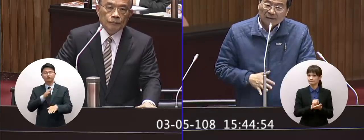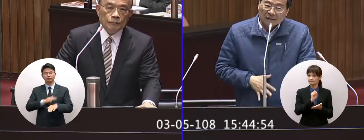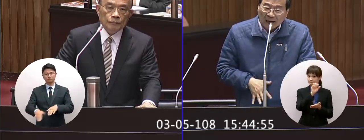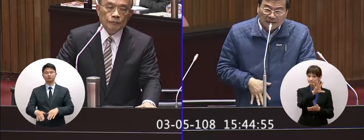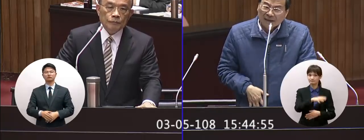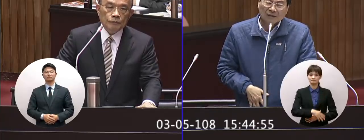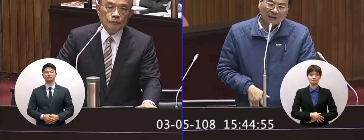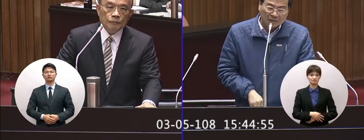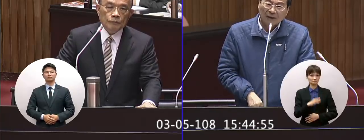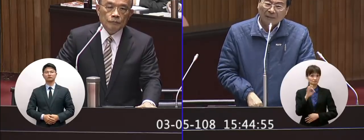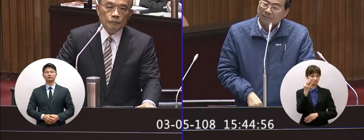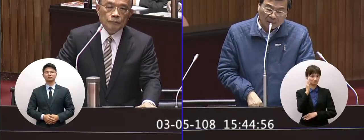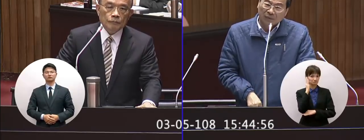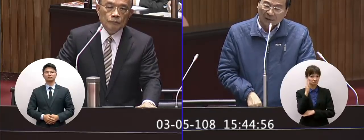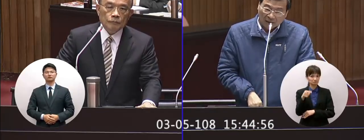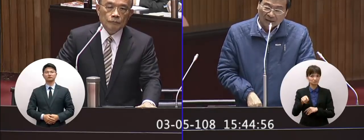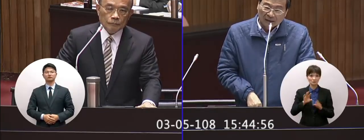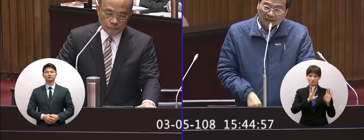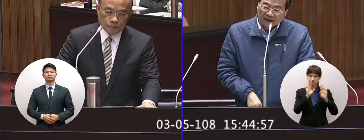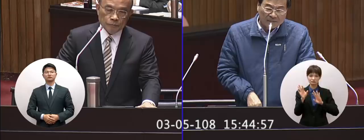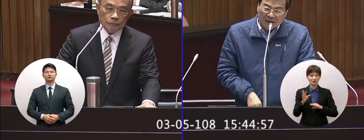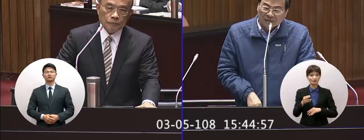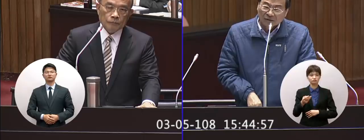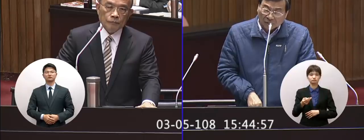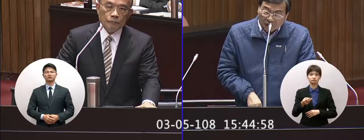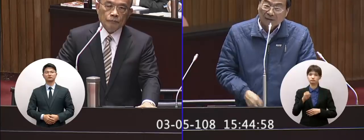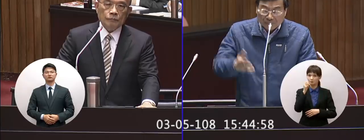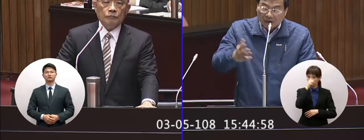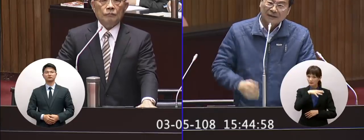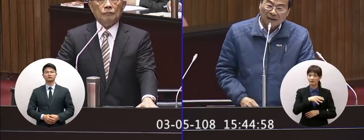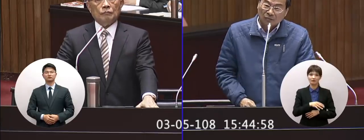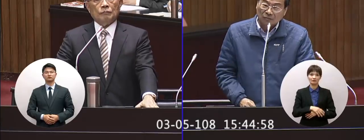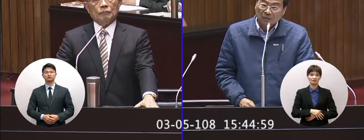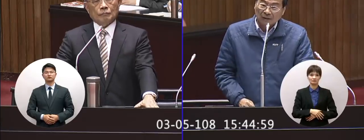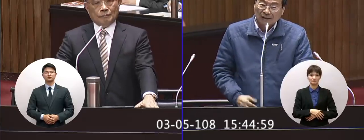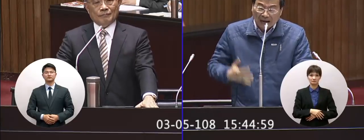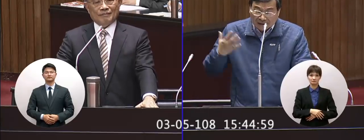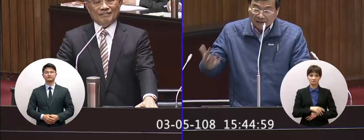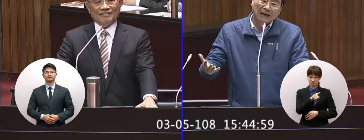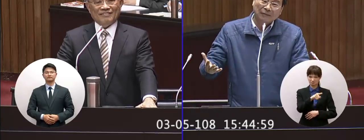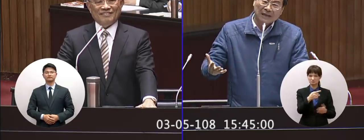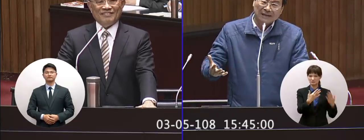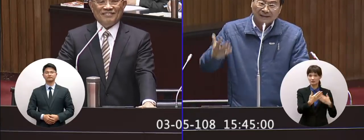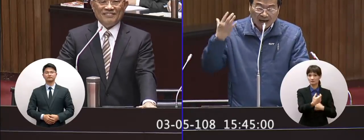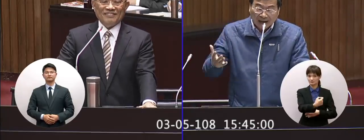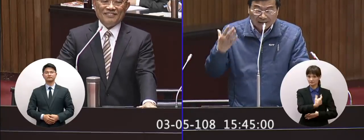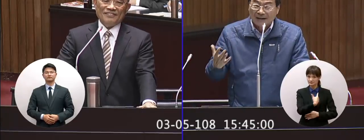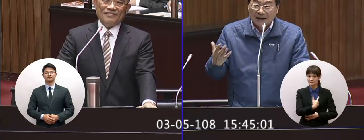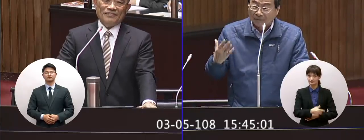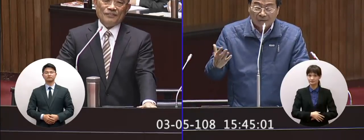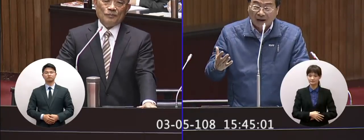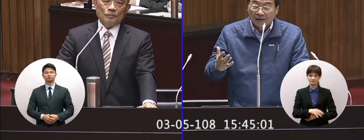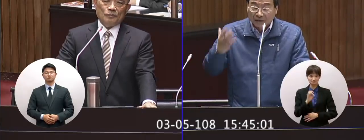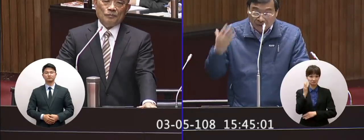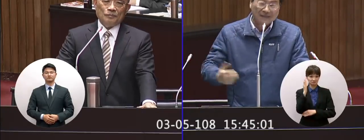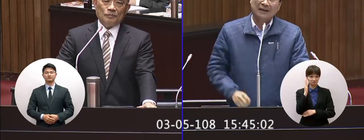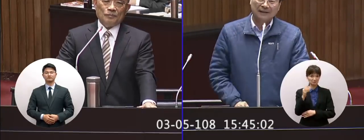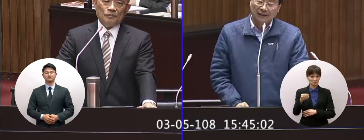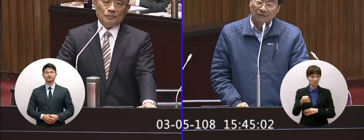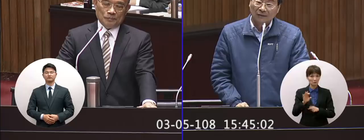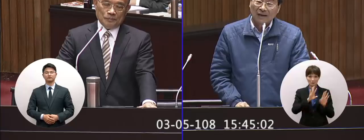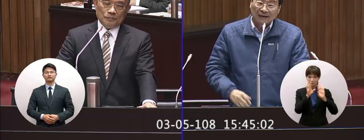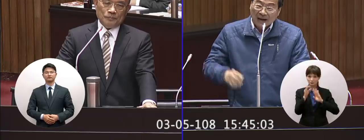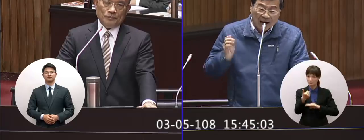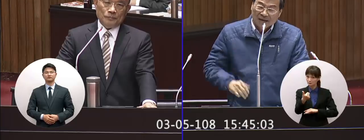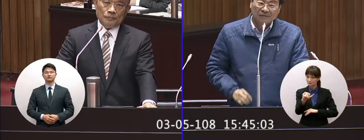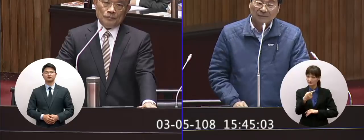实财政情况并不好，也没有手绘，你比我还清楚。你当以前都当过院长，财政好不好院长